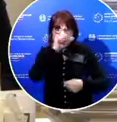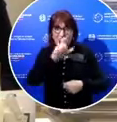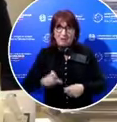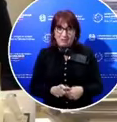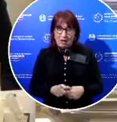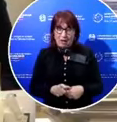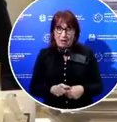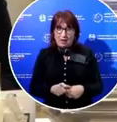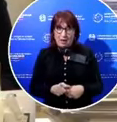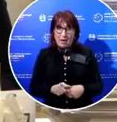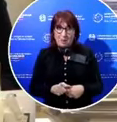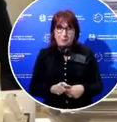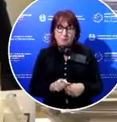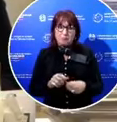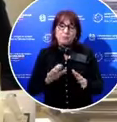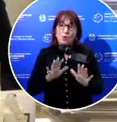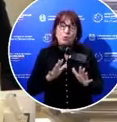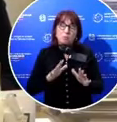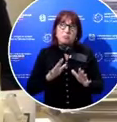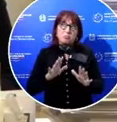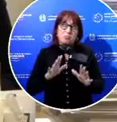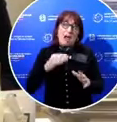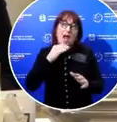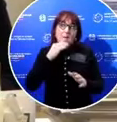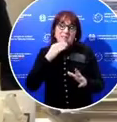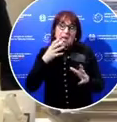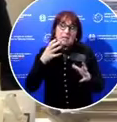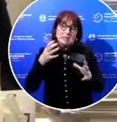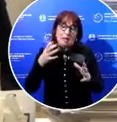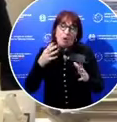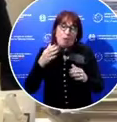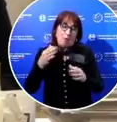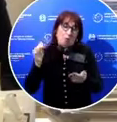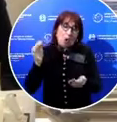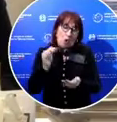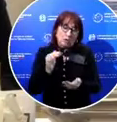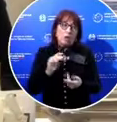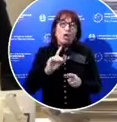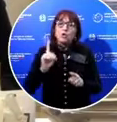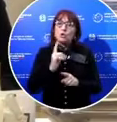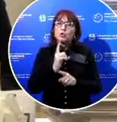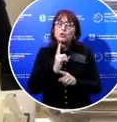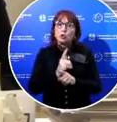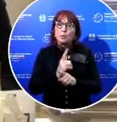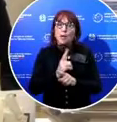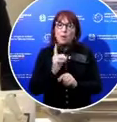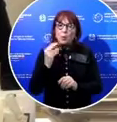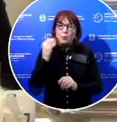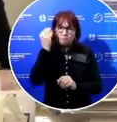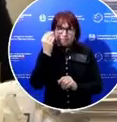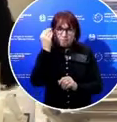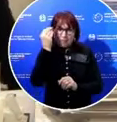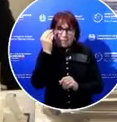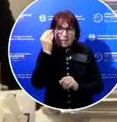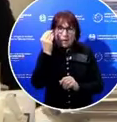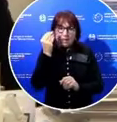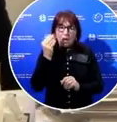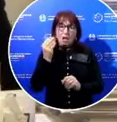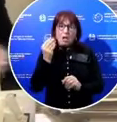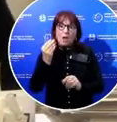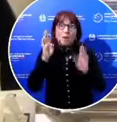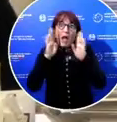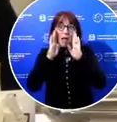appare complessivamente contenuta, non bisogna tuttavia sottovalutare il fenomeno del loro